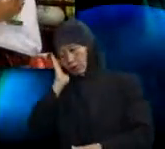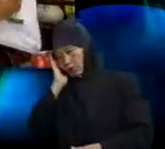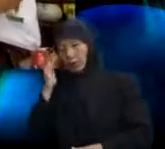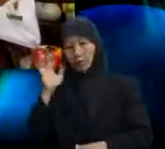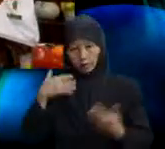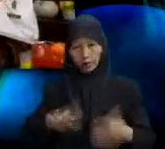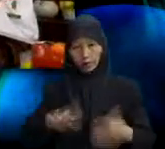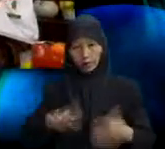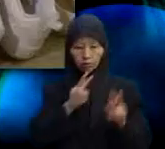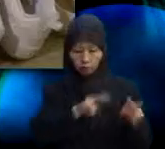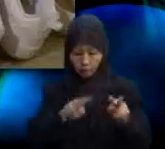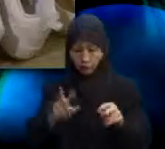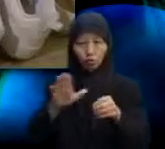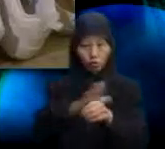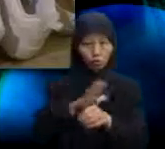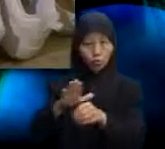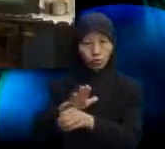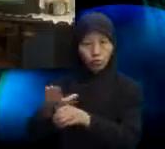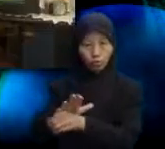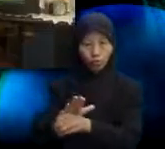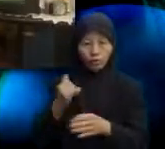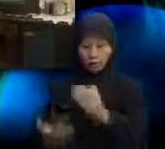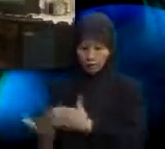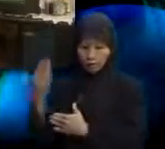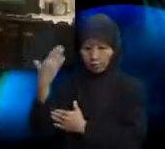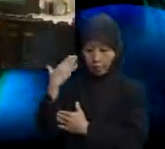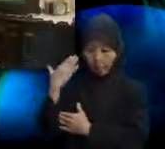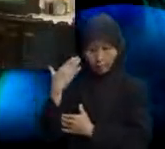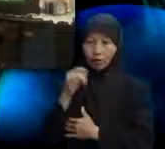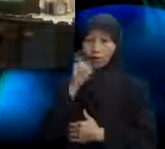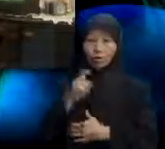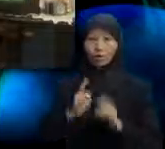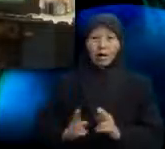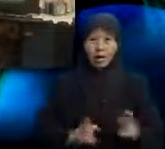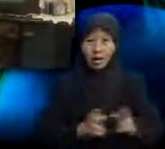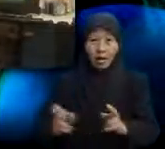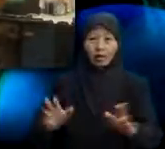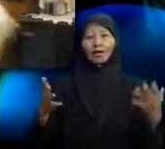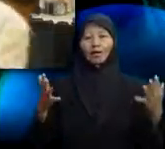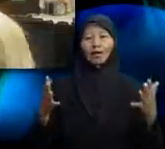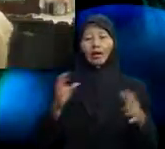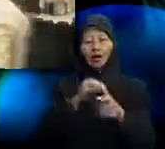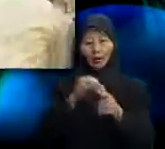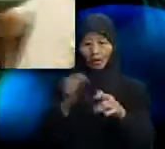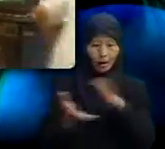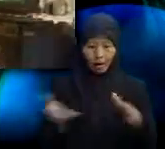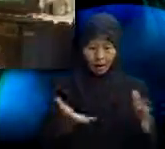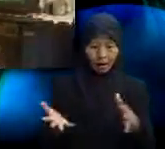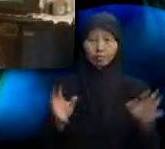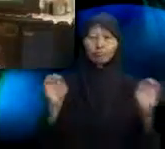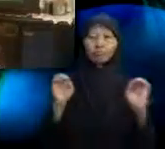tidur, kita telah memastikan semua yang cukup supaya pagi begini kita tidak tergopoh-gapah atau